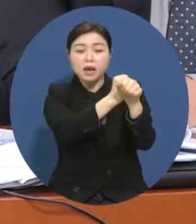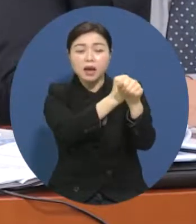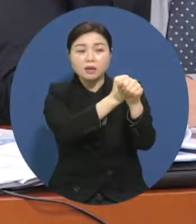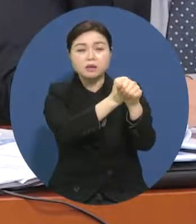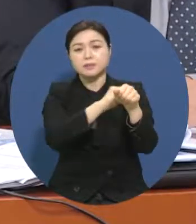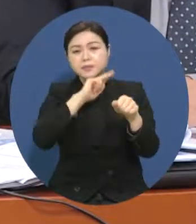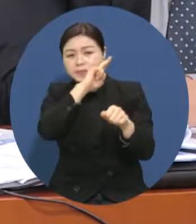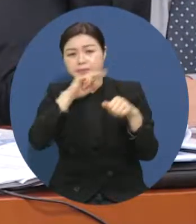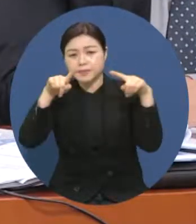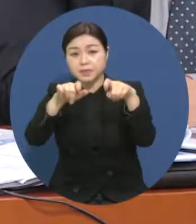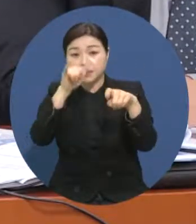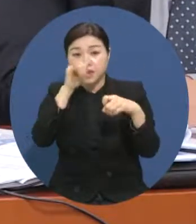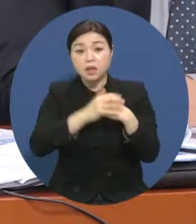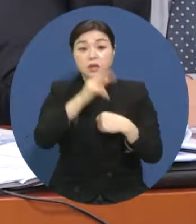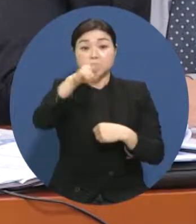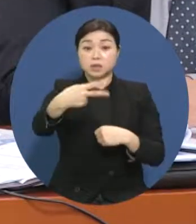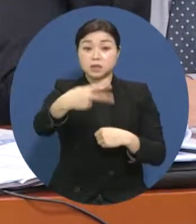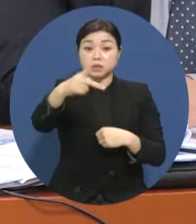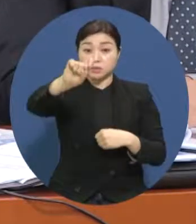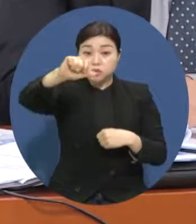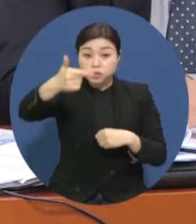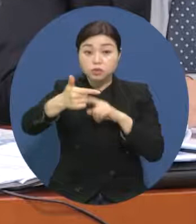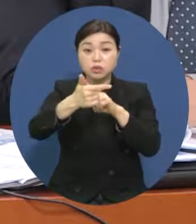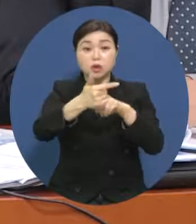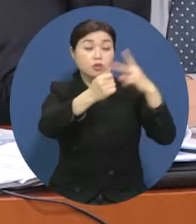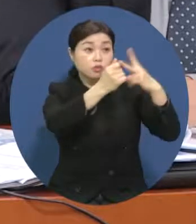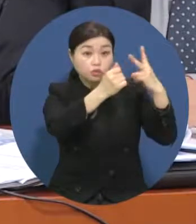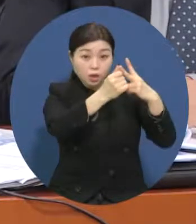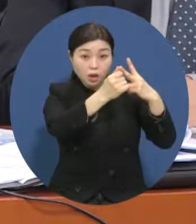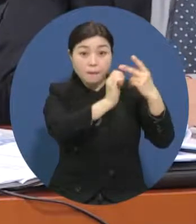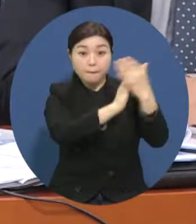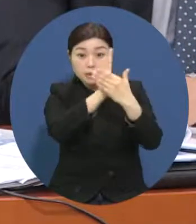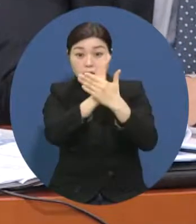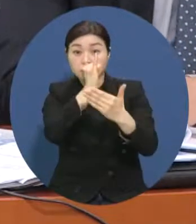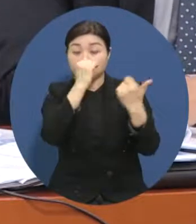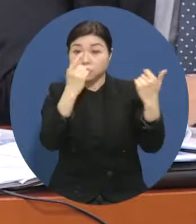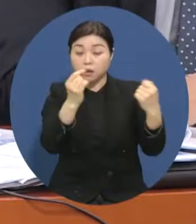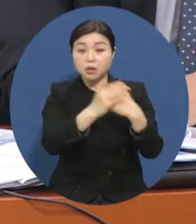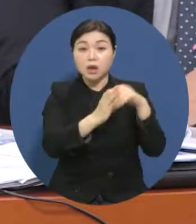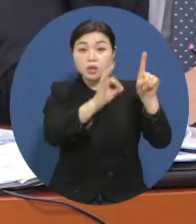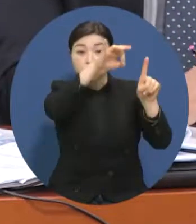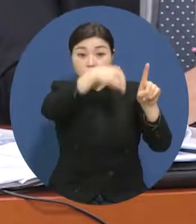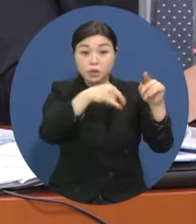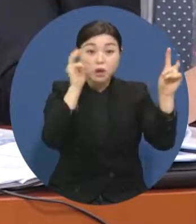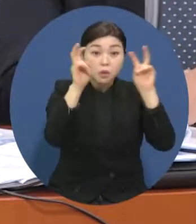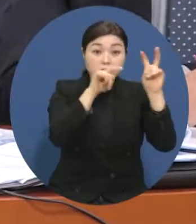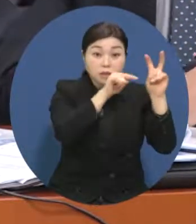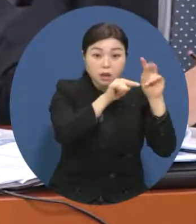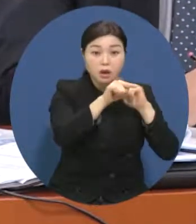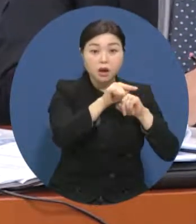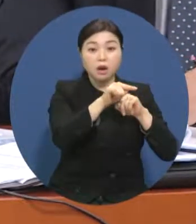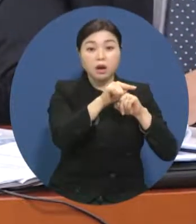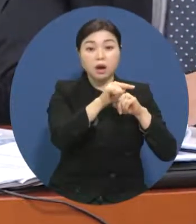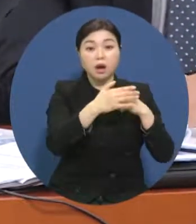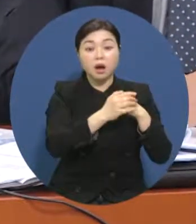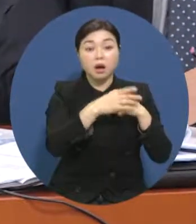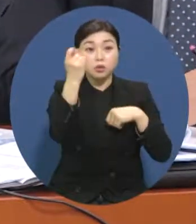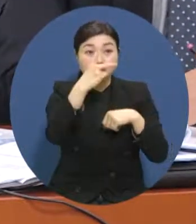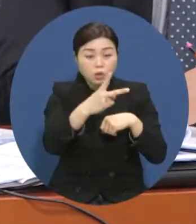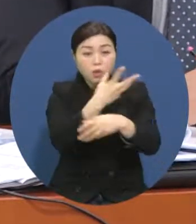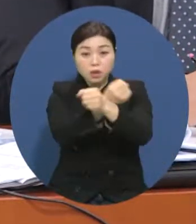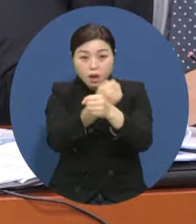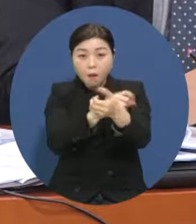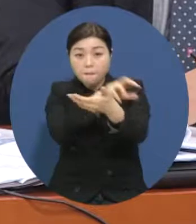두건 발주하면서 2위 업체들이 이제 그 반복적으로 1위 업체가 한 건을